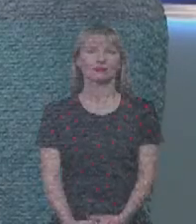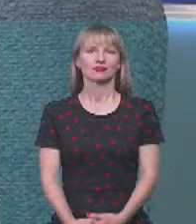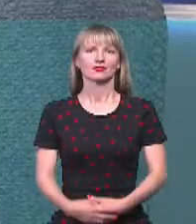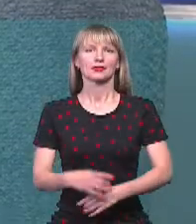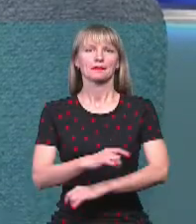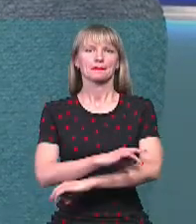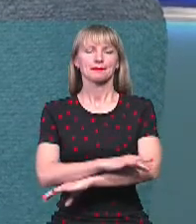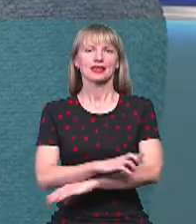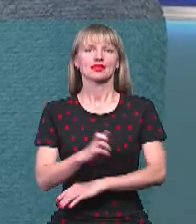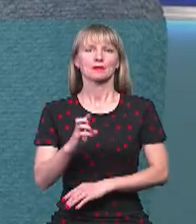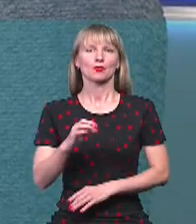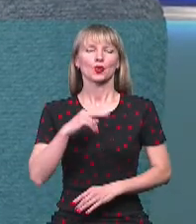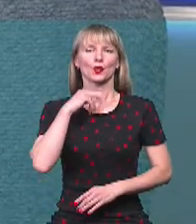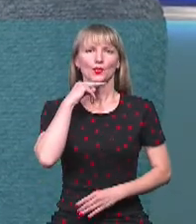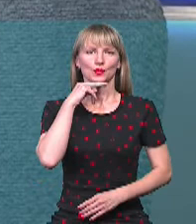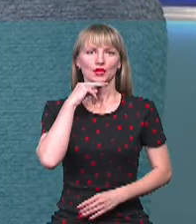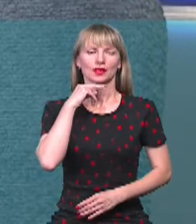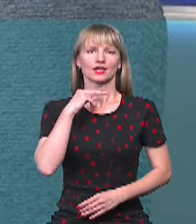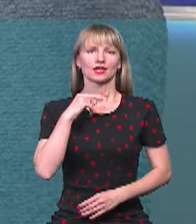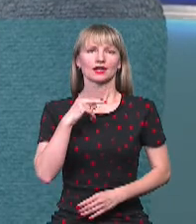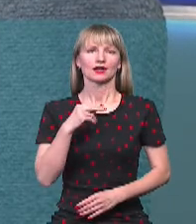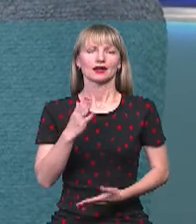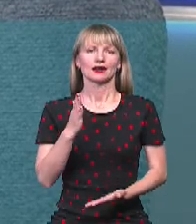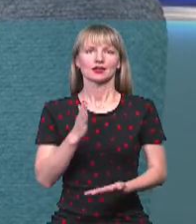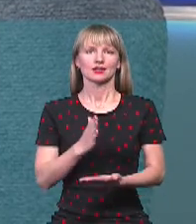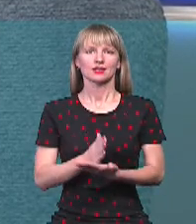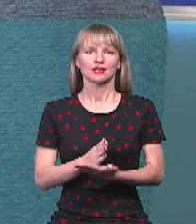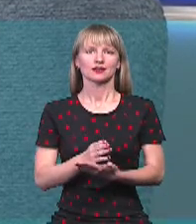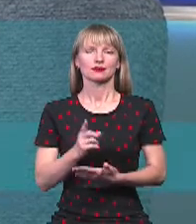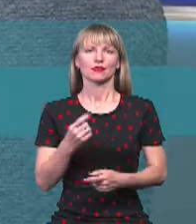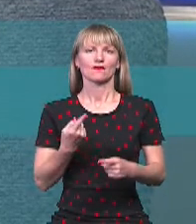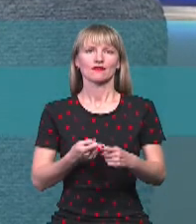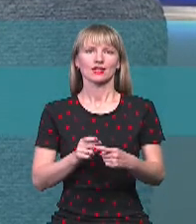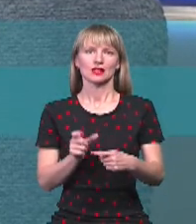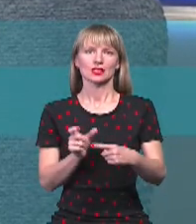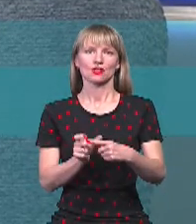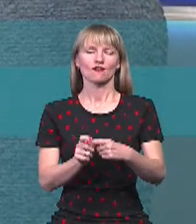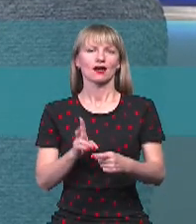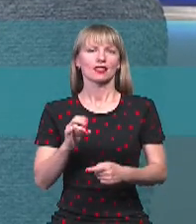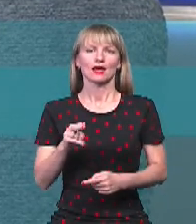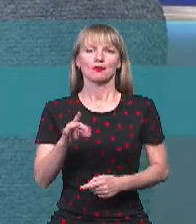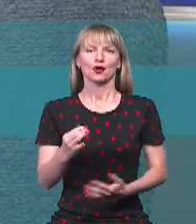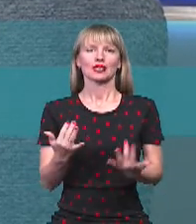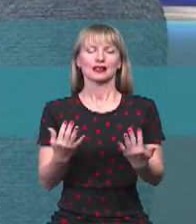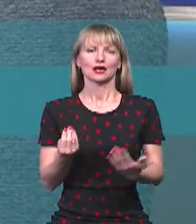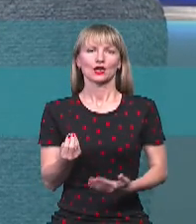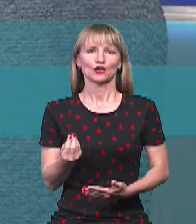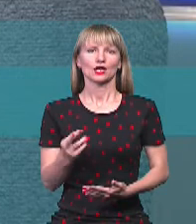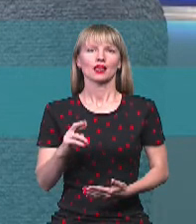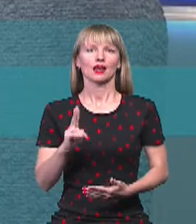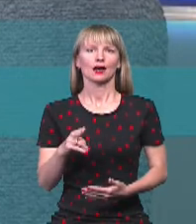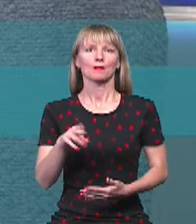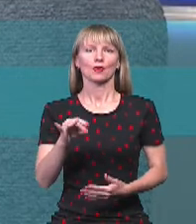бідні, бо дурні. Йдеться, бо і в цій приказці не так про кількість грошей, як